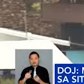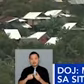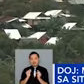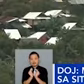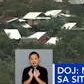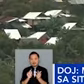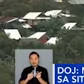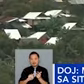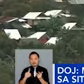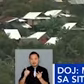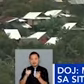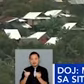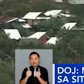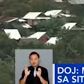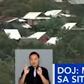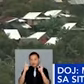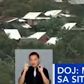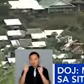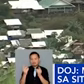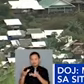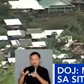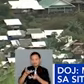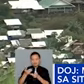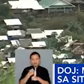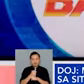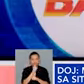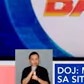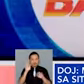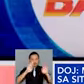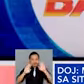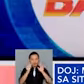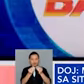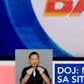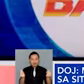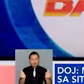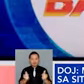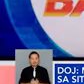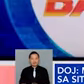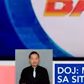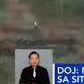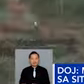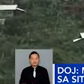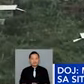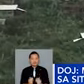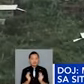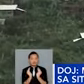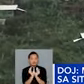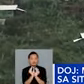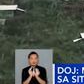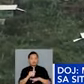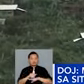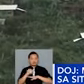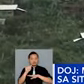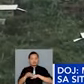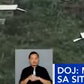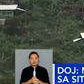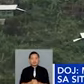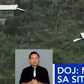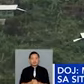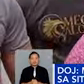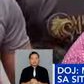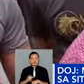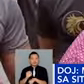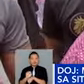solusyonan ang problema. Nag-deploy na rin ang DSWD ng 165 social workers sa